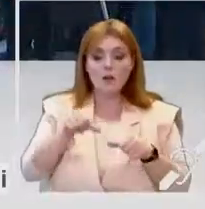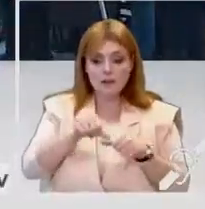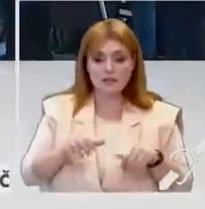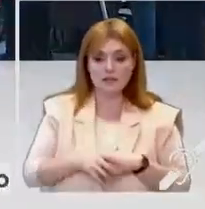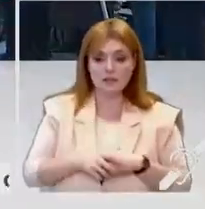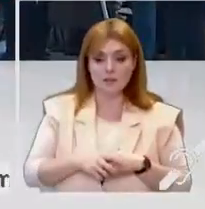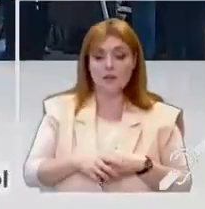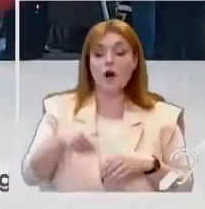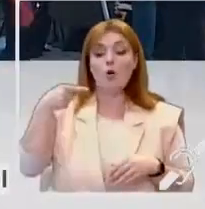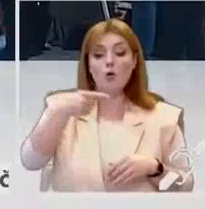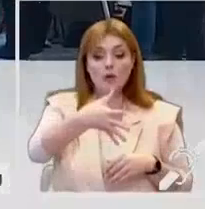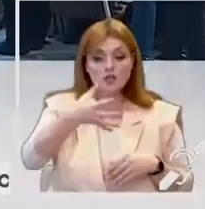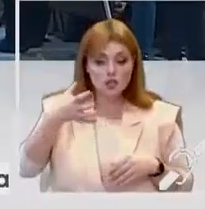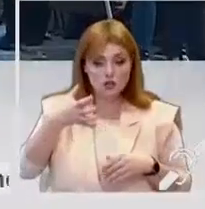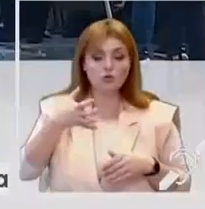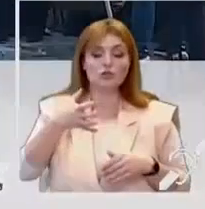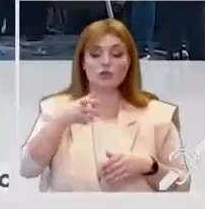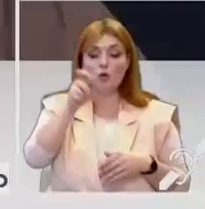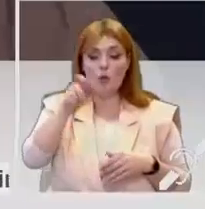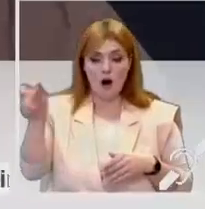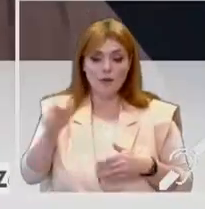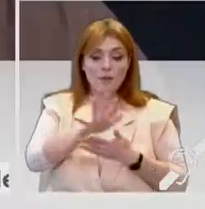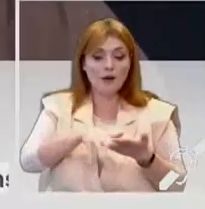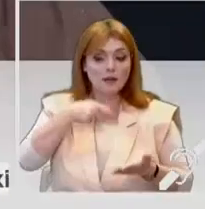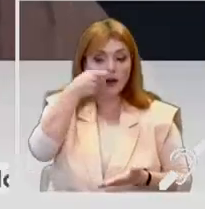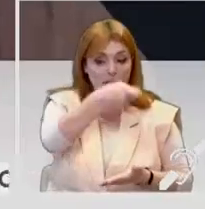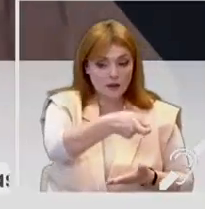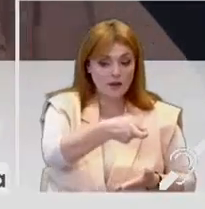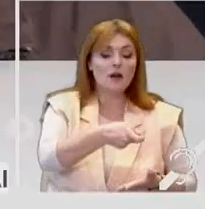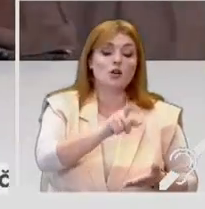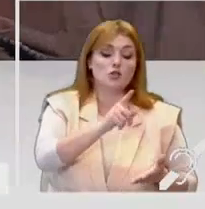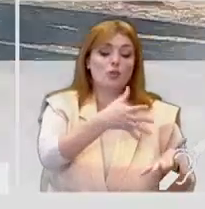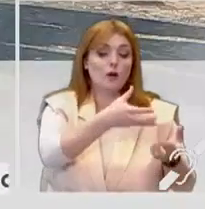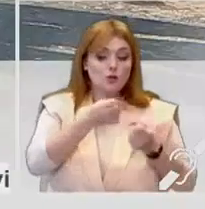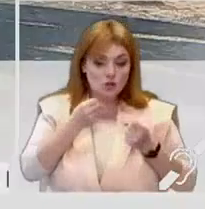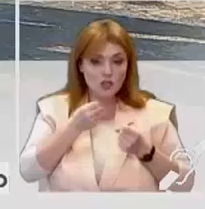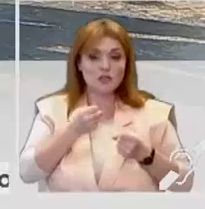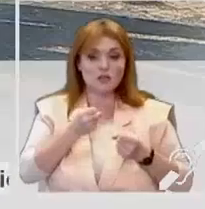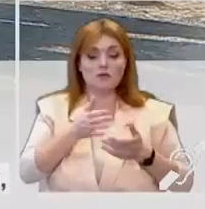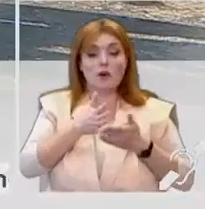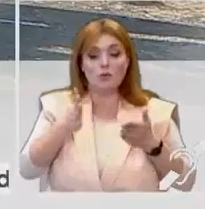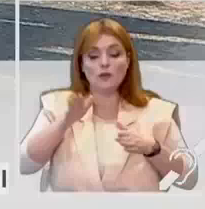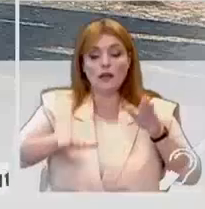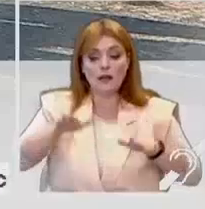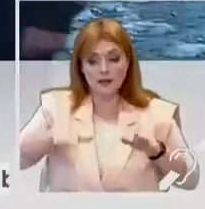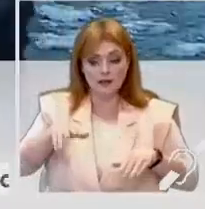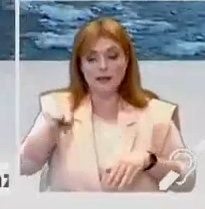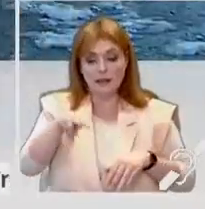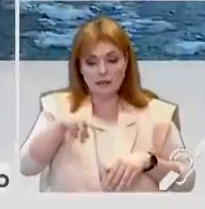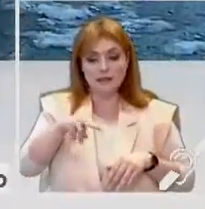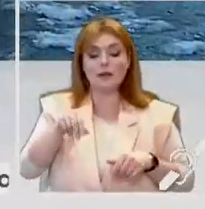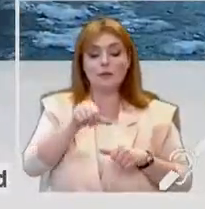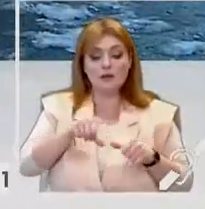1500 de agricultori au depus dosarele la Agenția Intervenții și Plăți pentru Agricultură, iar în noiembrie lista a fost